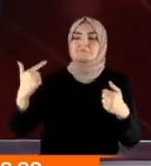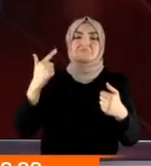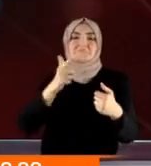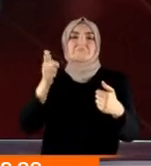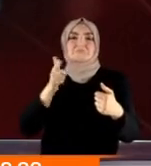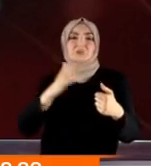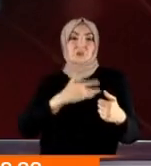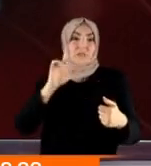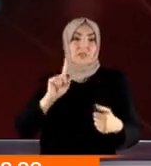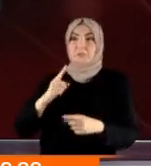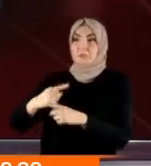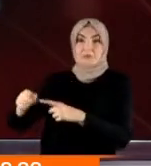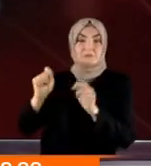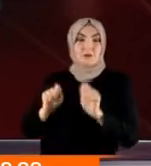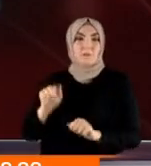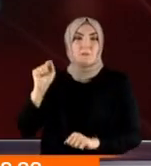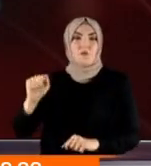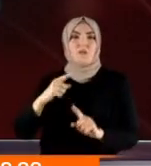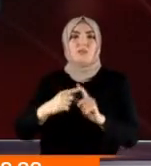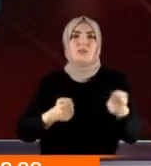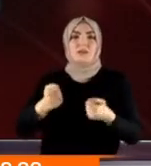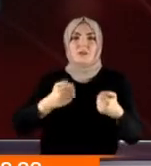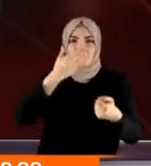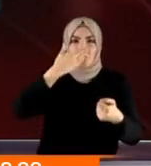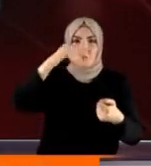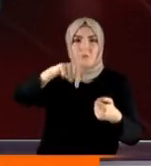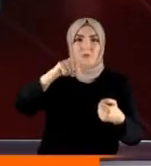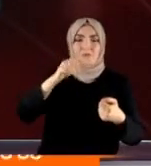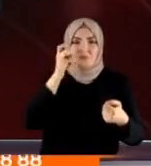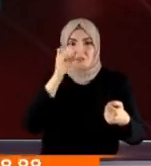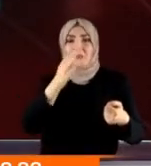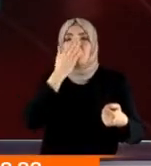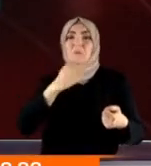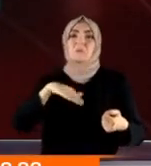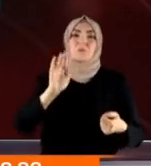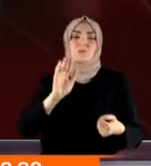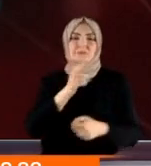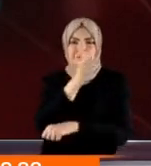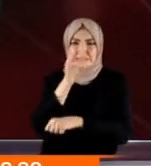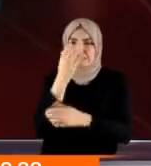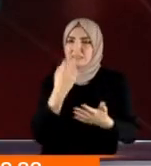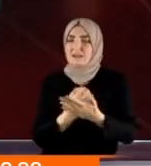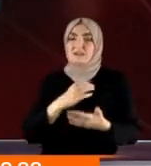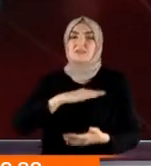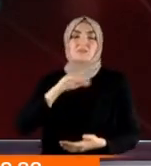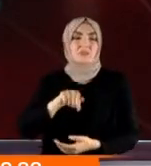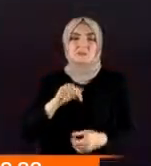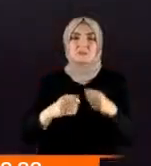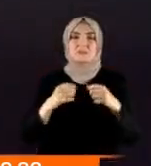traktörü fark edemedi. An be an kayıtlara geçen o faciada iki kişi hayatını kaybetti.